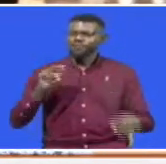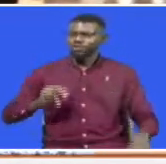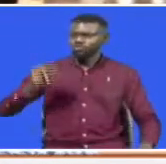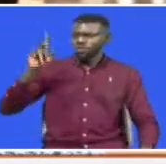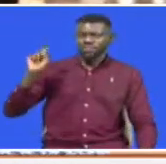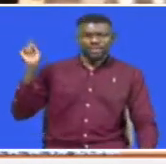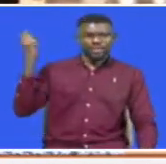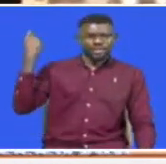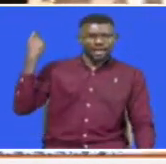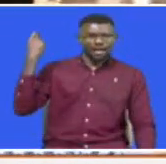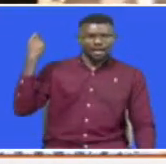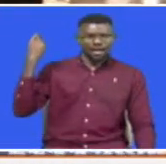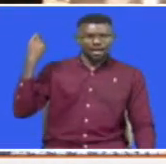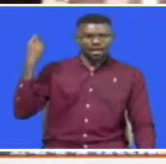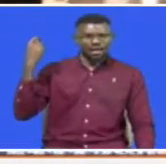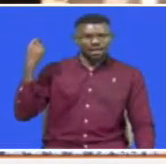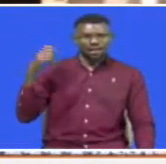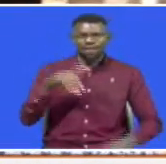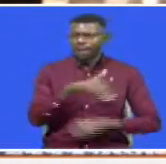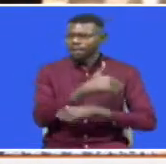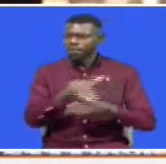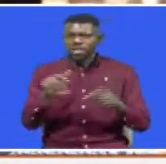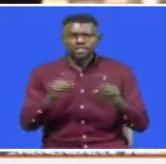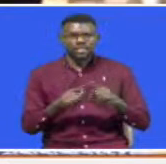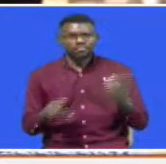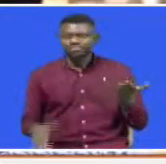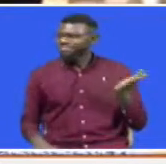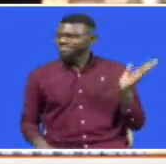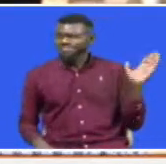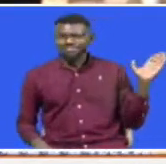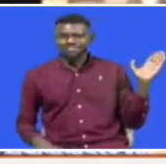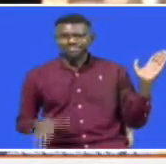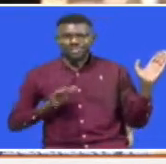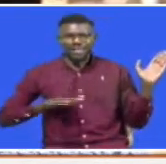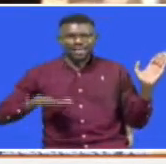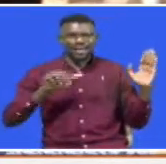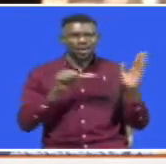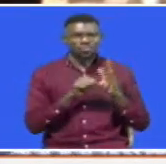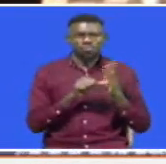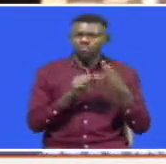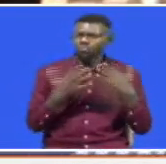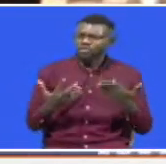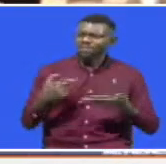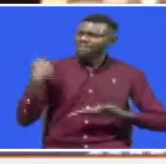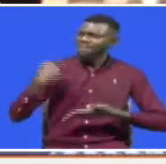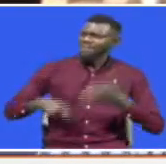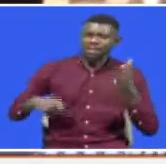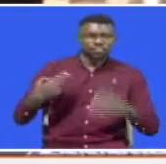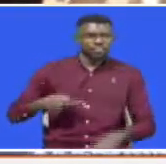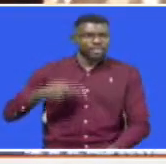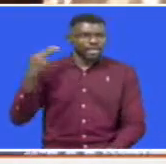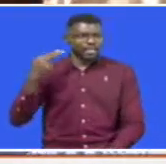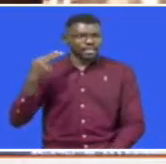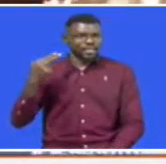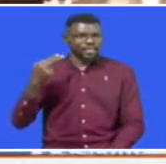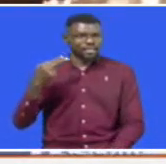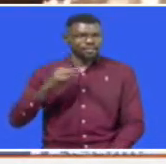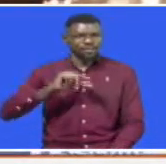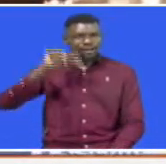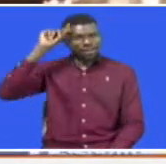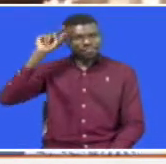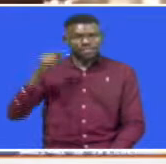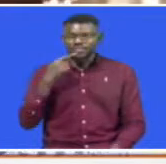Kenya na huku chini kuna pade ya huku, mipaka hii iko na shida gani? Maana tunalipa sana. Tulisikia boda serikali ilisema